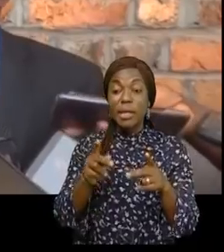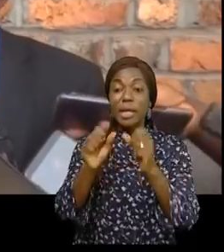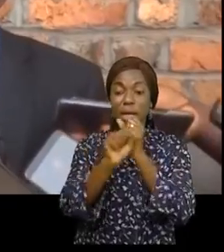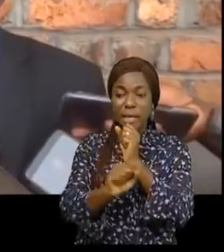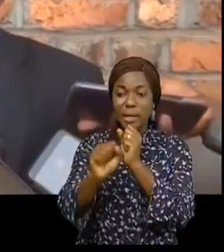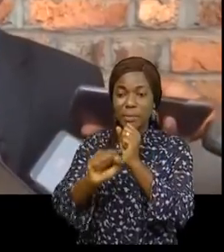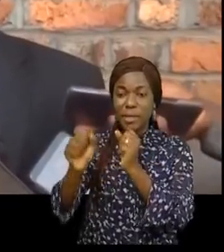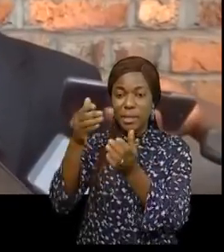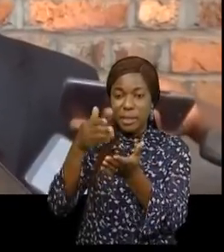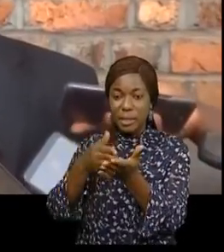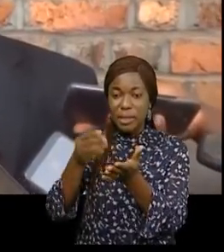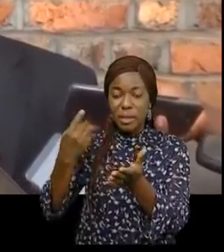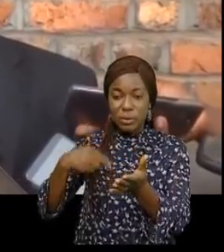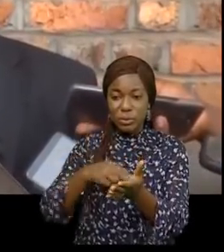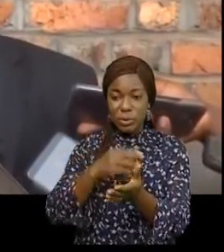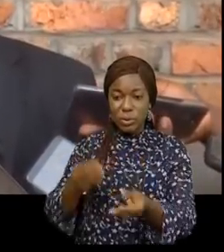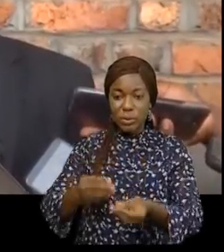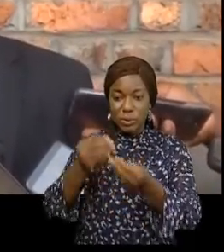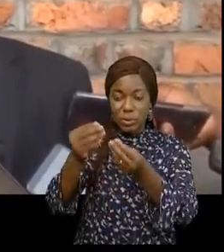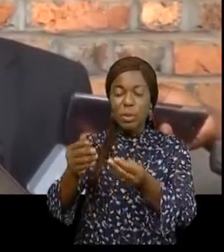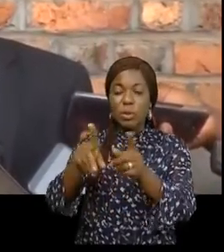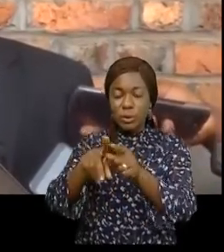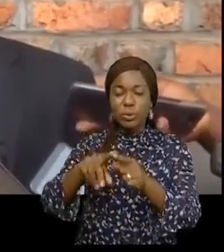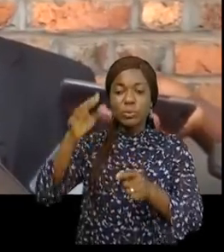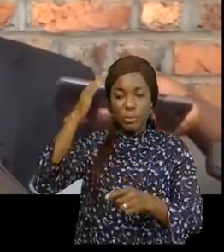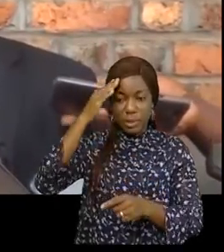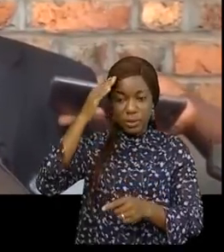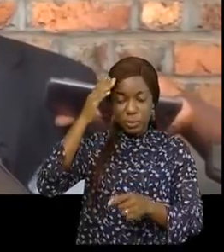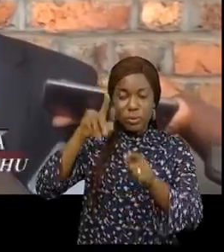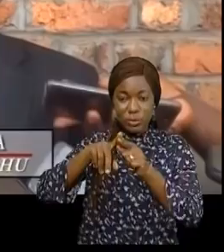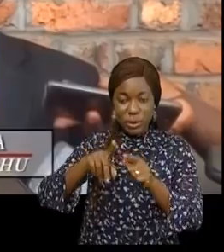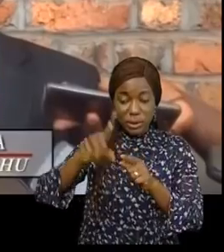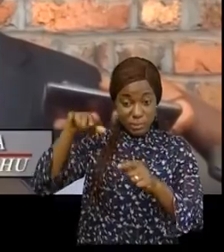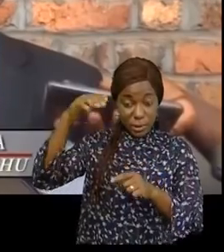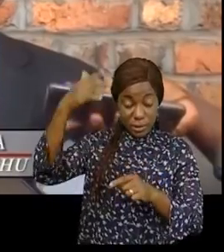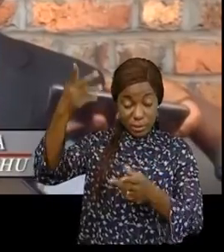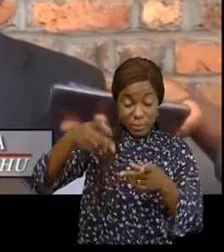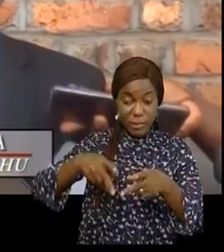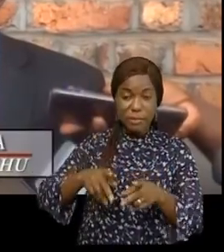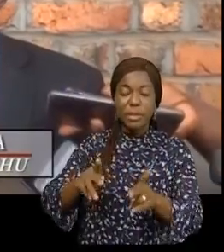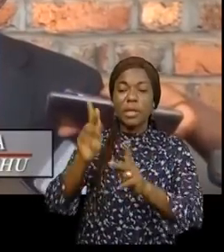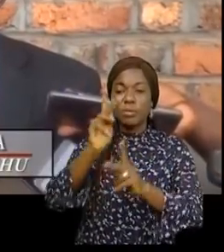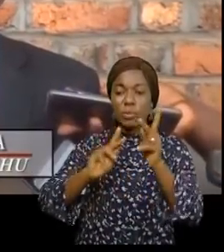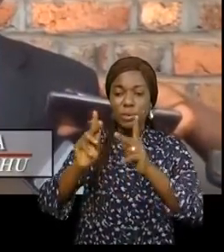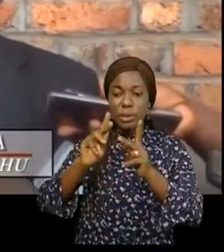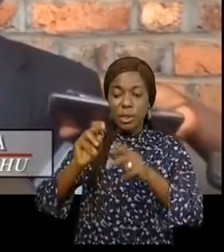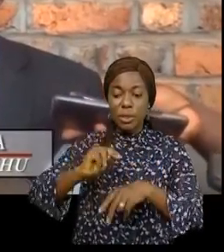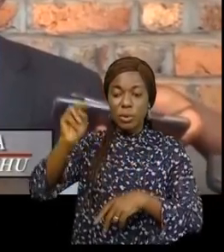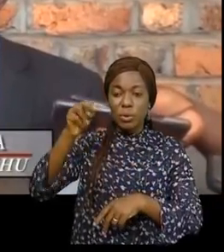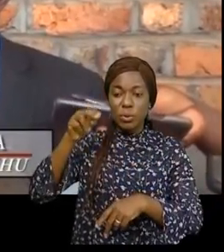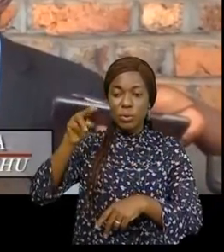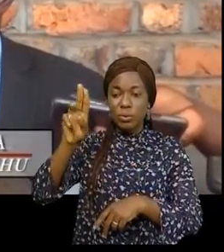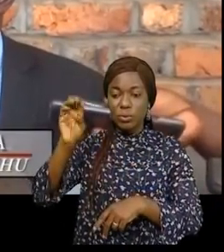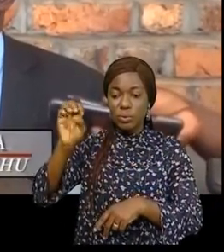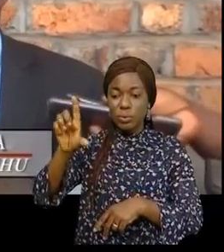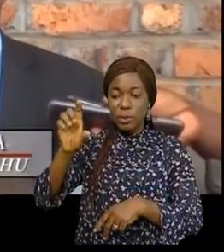93,7% de couverture des ménages. Nous pensons quand même que c'est quelque chose qui pourra permettre à la population du Haut-Ouélé de réduire de